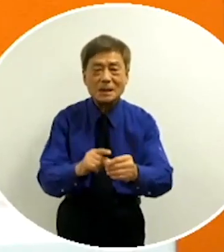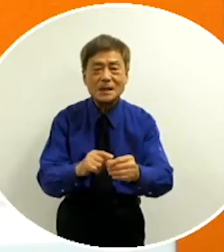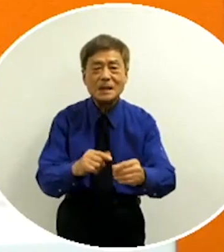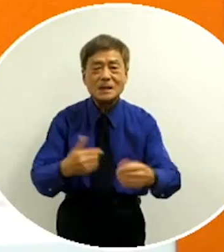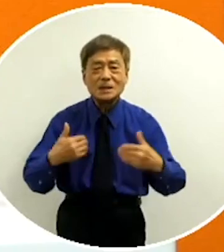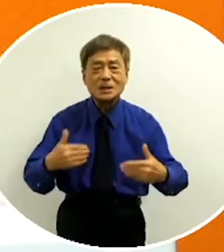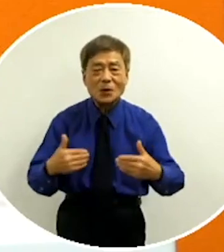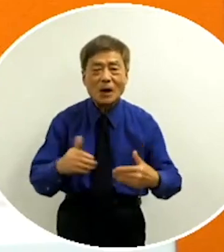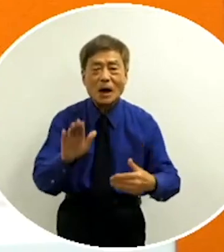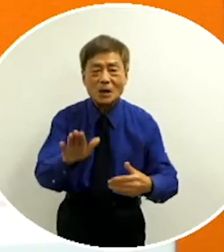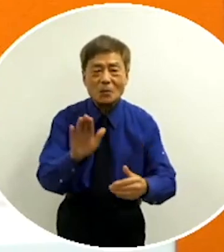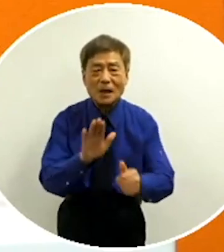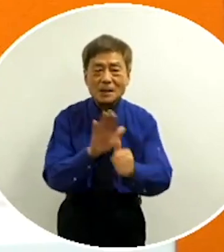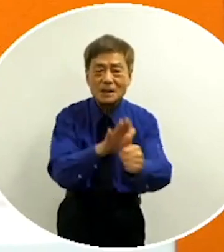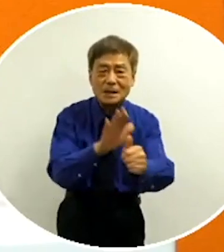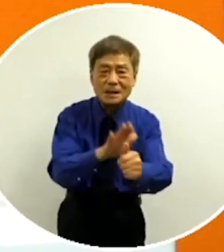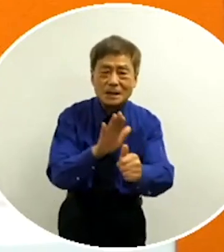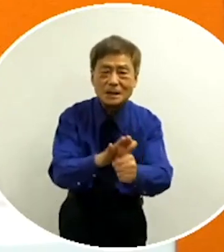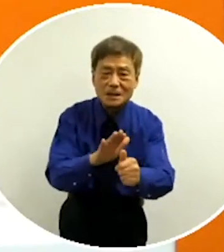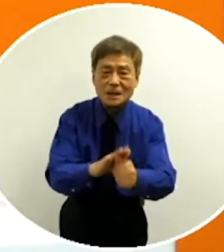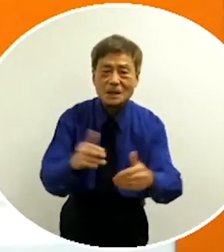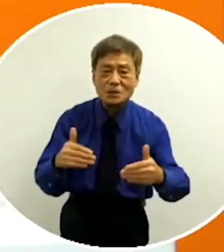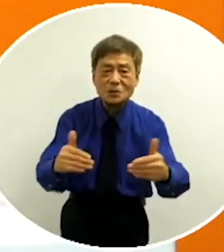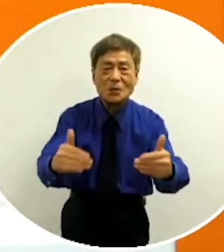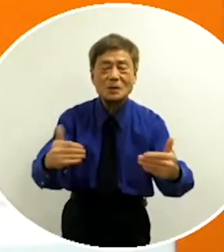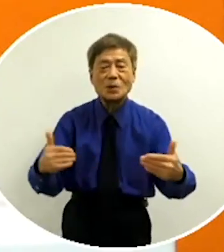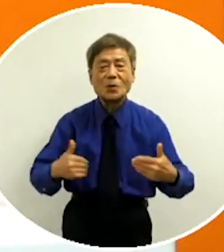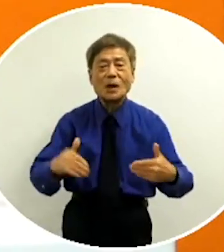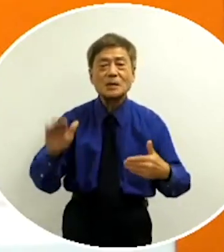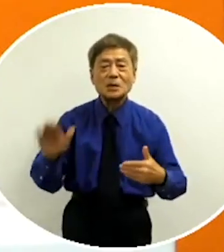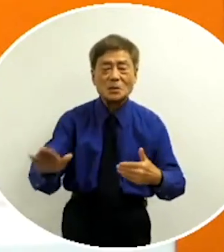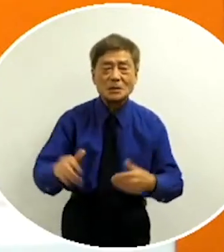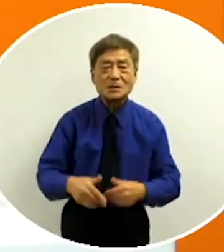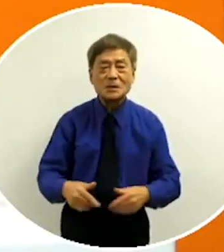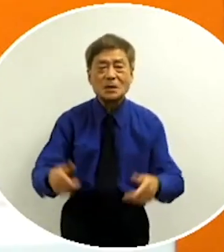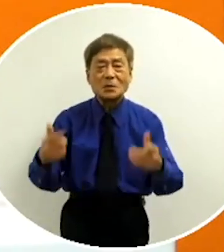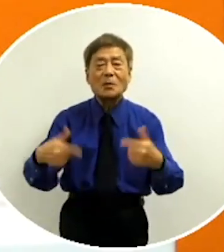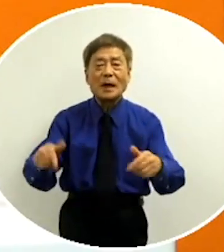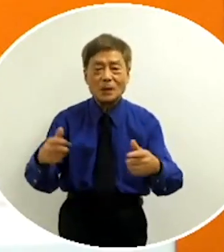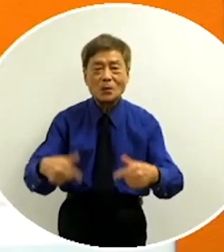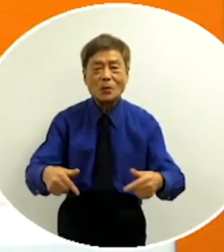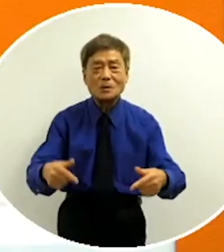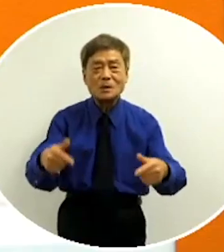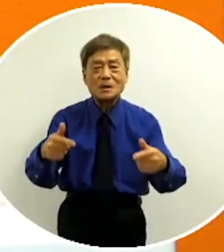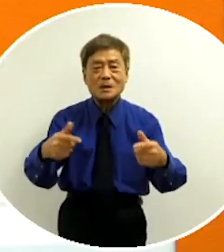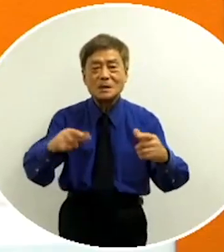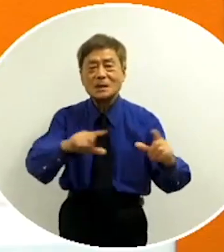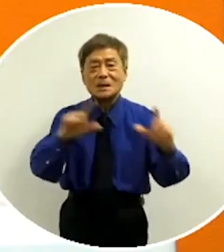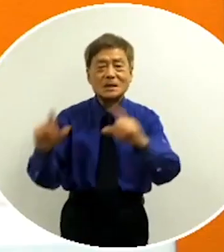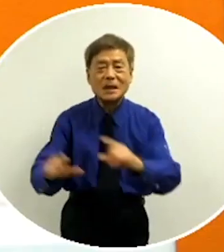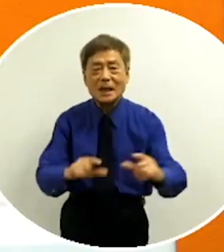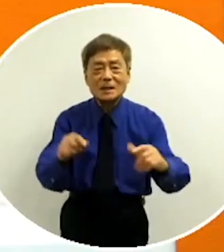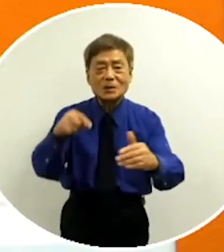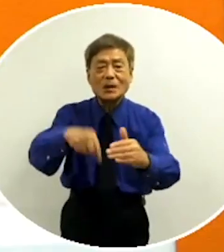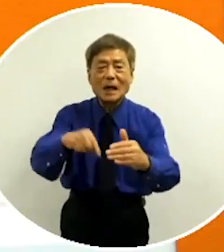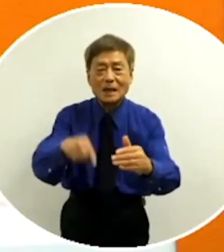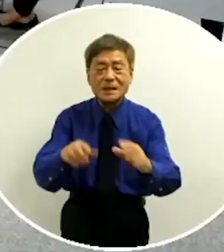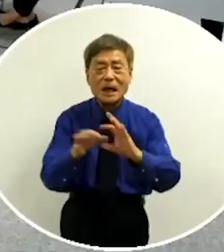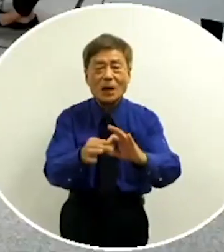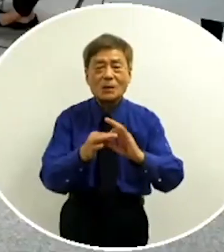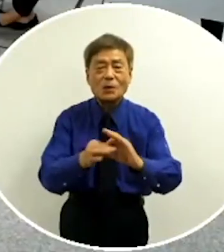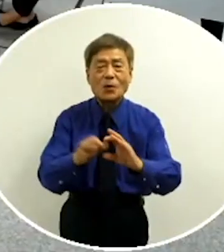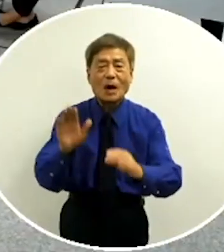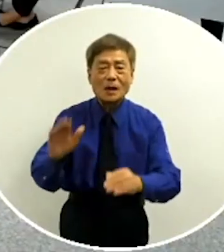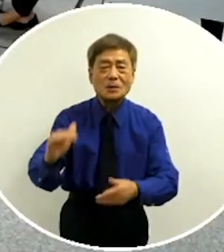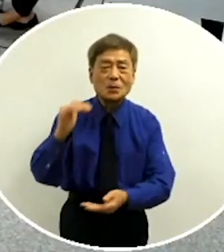なそういう姿勢が必要じゃない一条的な関わりを持つことが大事じゃないと思うという気がしますはいありがとう